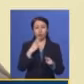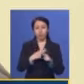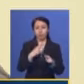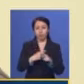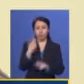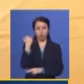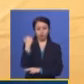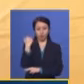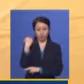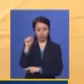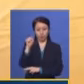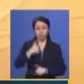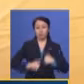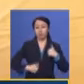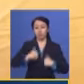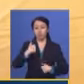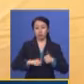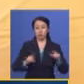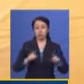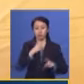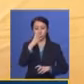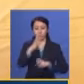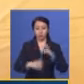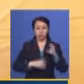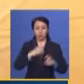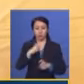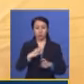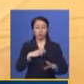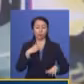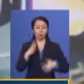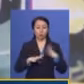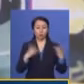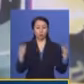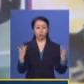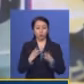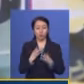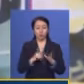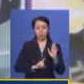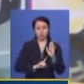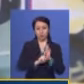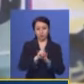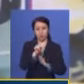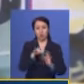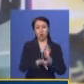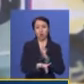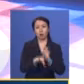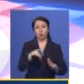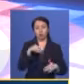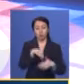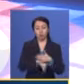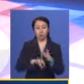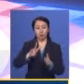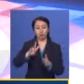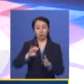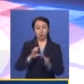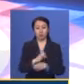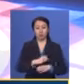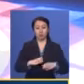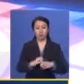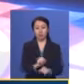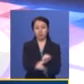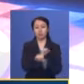призером соревнований. Чтобы попасть на международный турнир, нашему земляку предстоит сначала пройти отбор внутри национальной сборной.